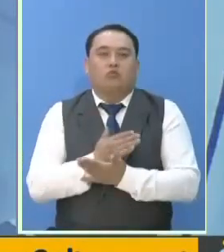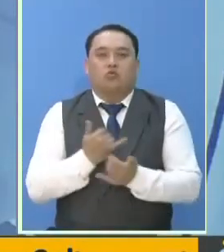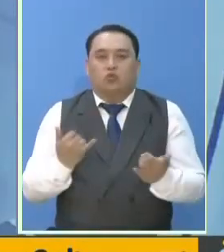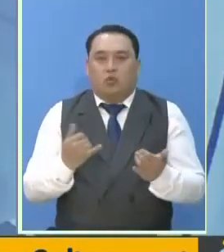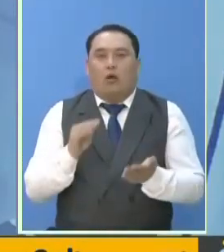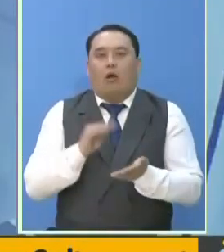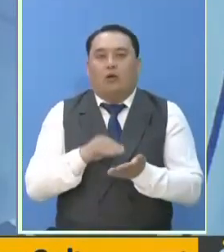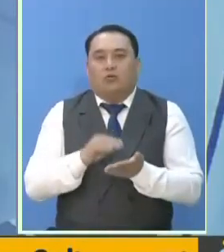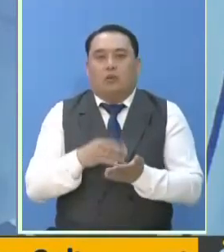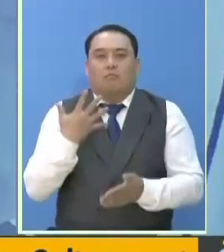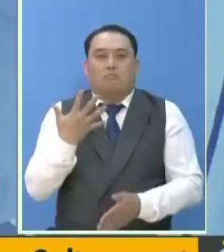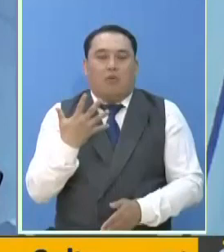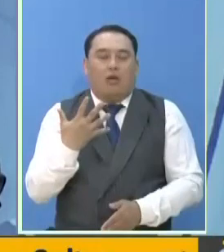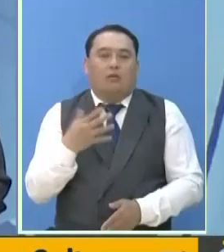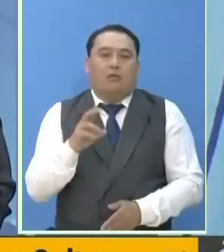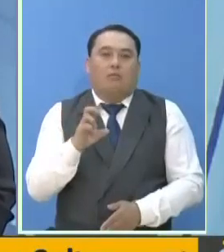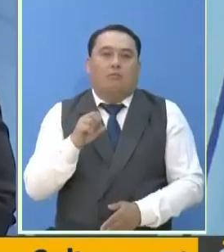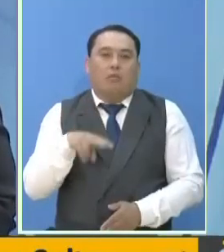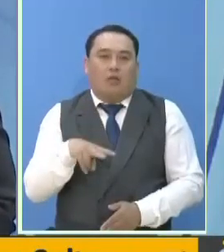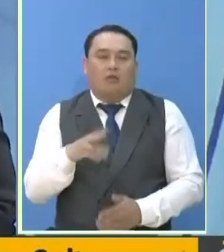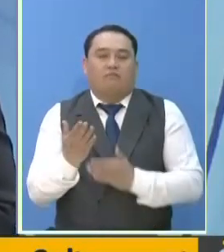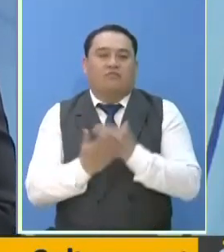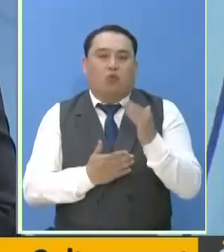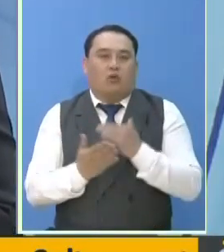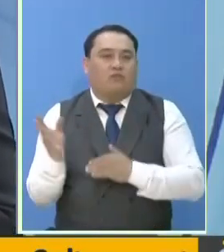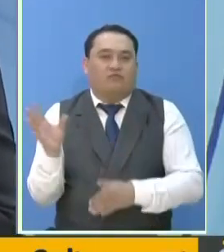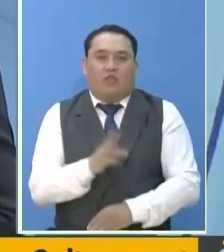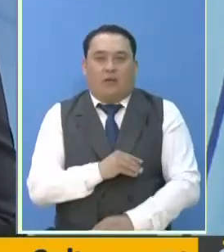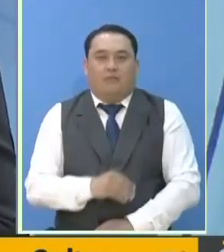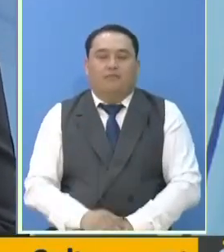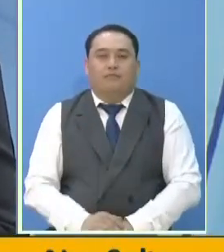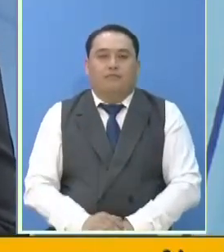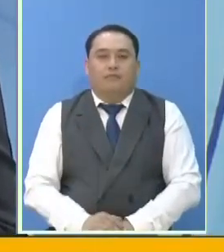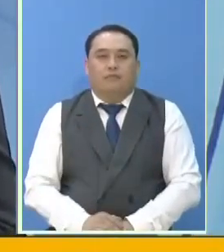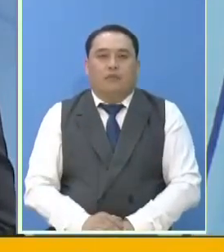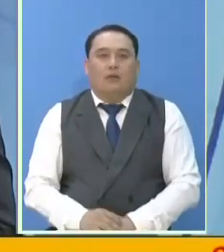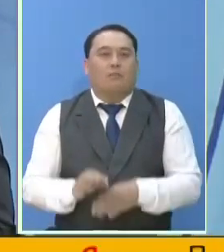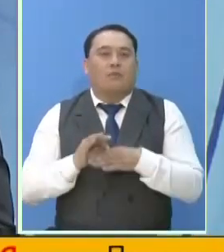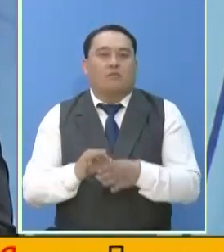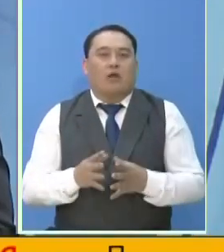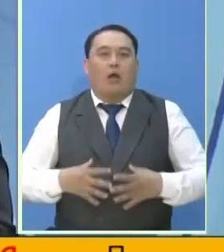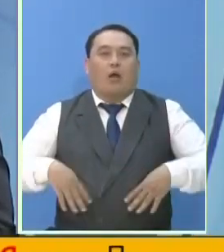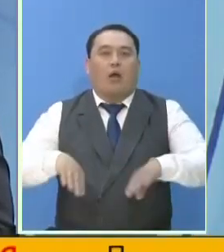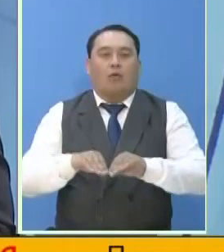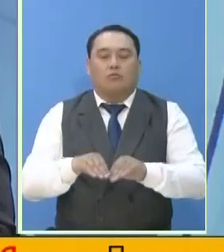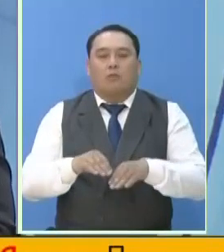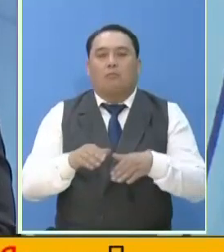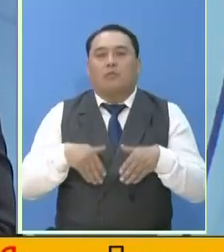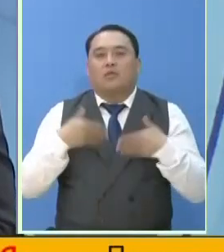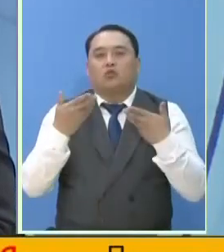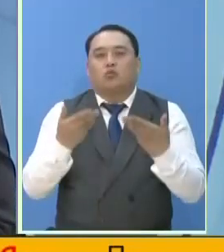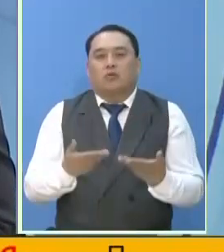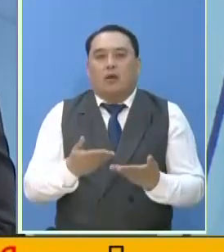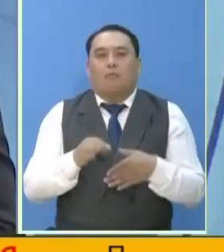ставят там по 5-бальной оценке в основном высокие баллы. Там по проведению общественного мониторинга многие моменты предусматриваются,